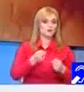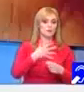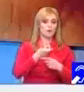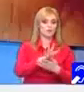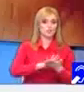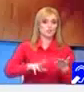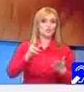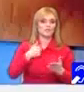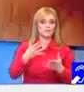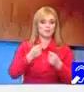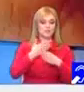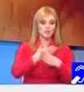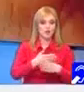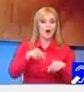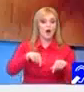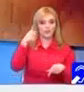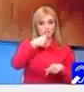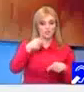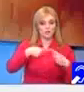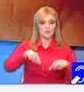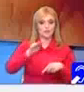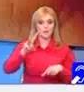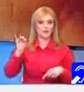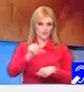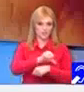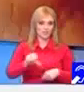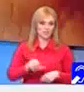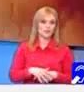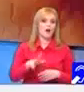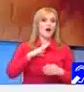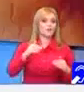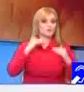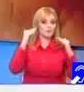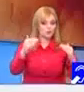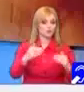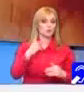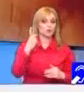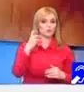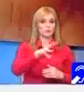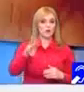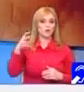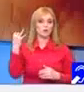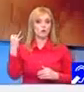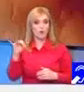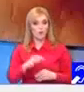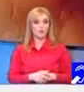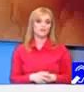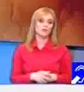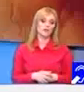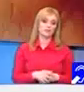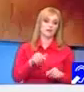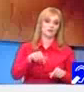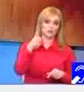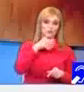subvențiilor. În acest an, Fondul Național de Dezvoltare a Agriculturii și Mediul Rural a fost majorat cu 100 de milioane și va ajunge la 900